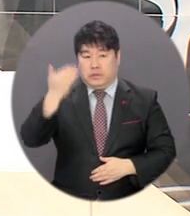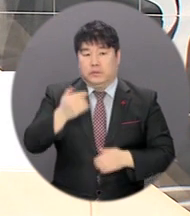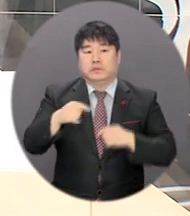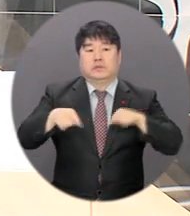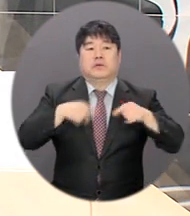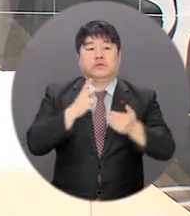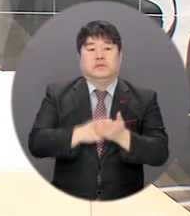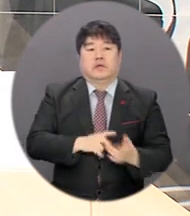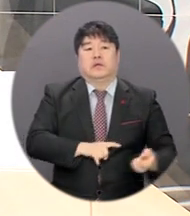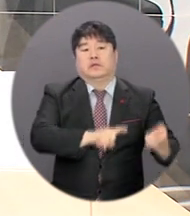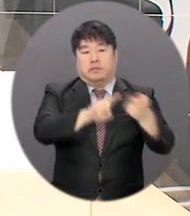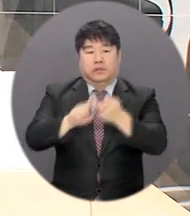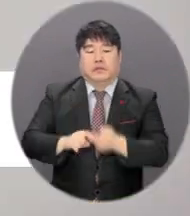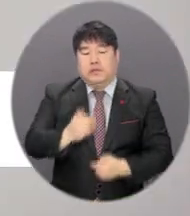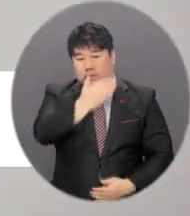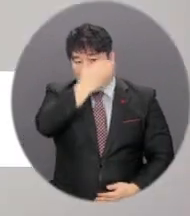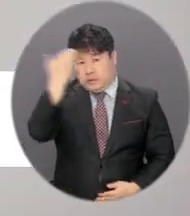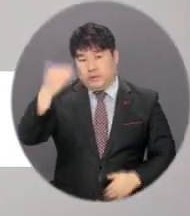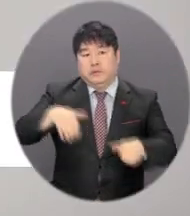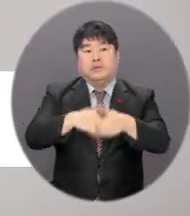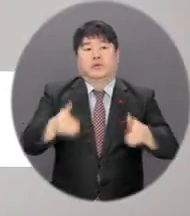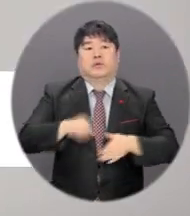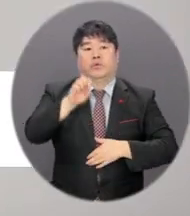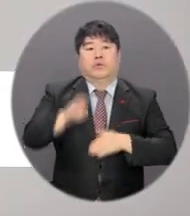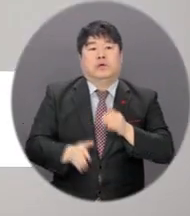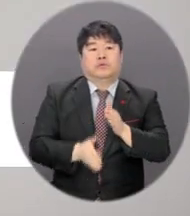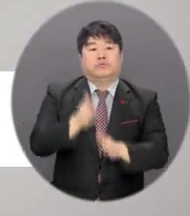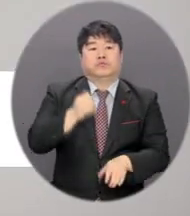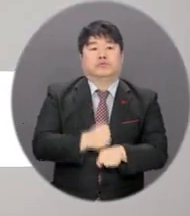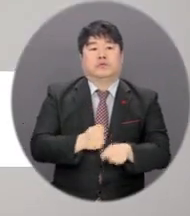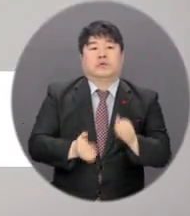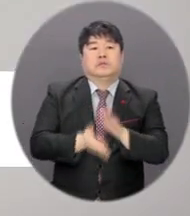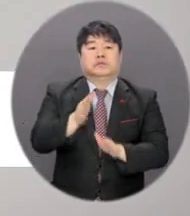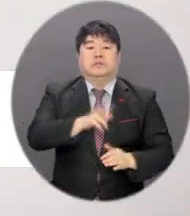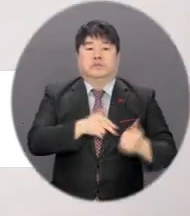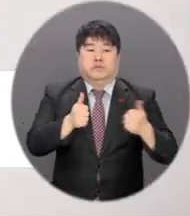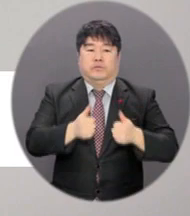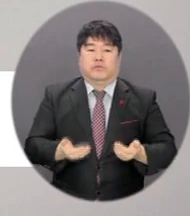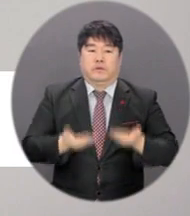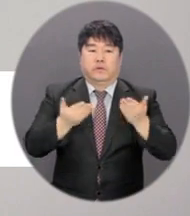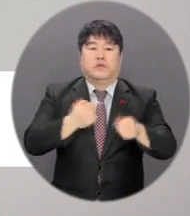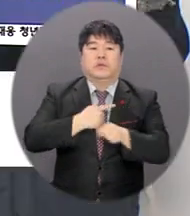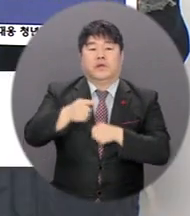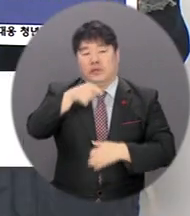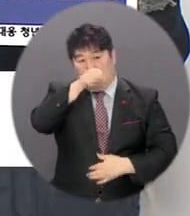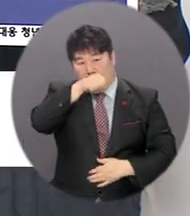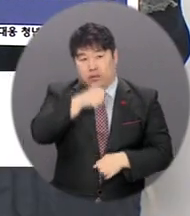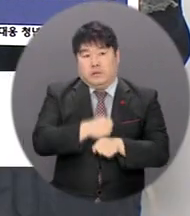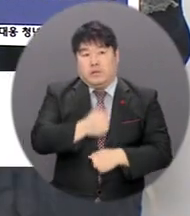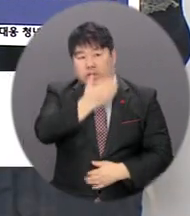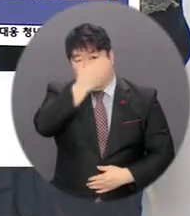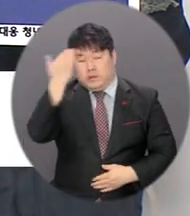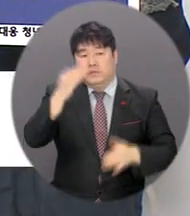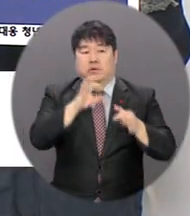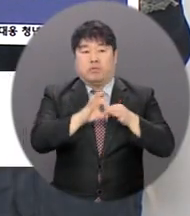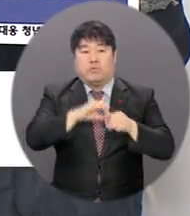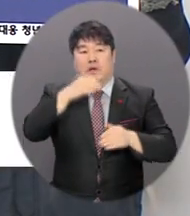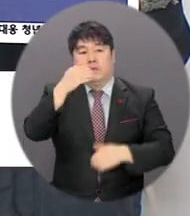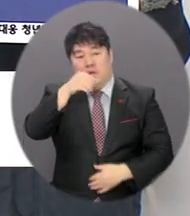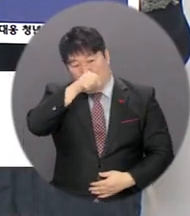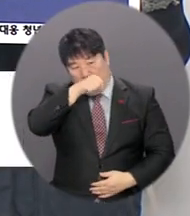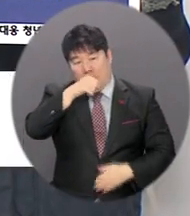청년정책 네트워크 등 청년단체는 광주시가 시의회에 제출한 내년도 예산안에서 청년 관련